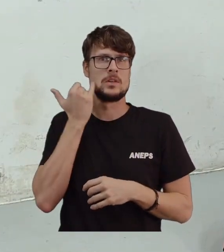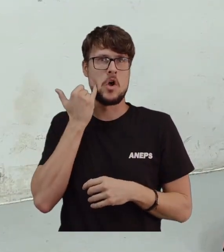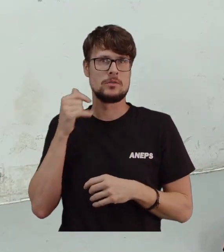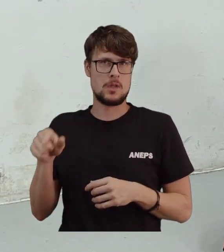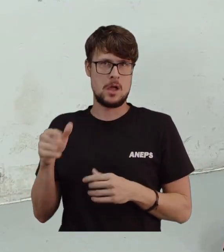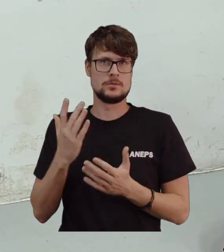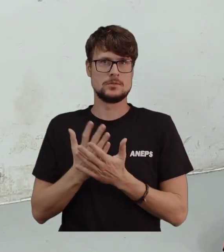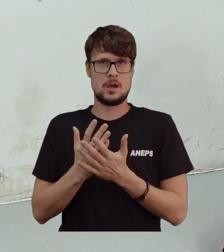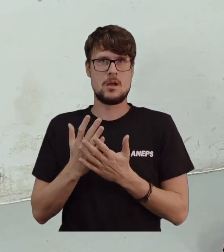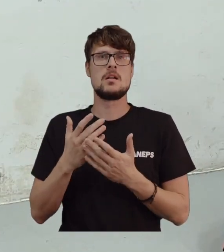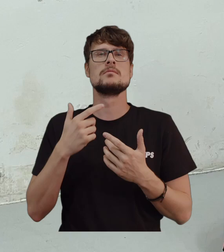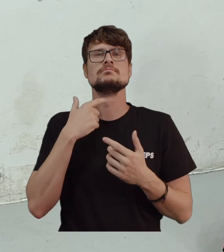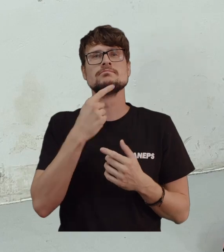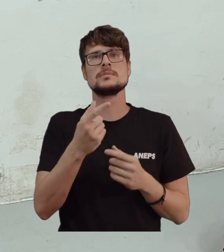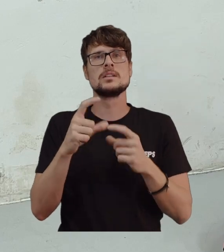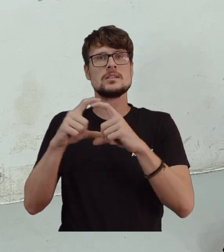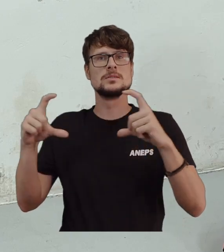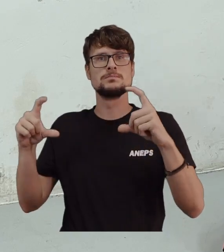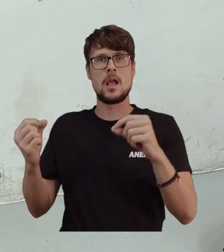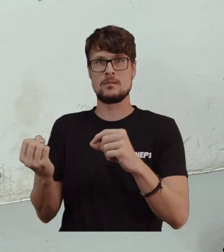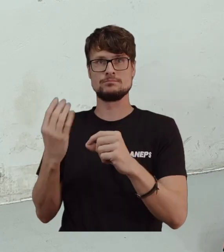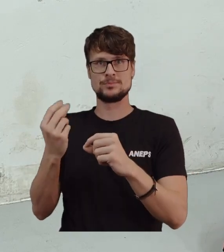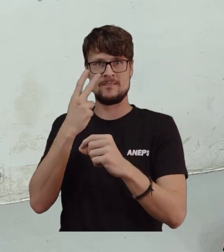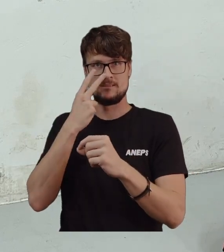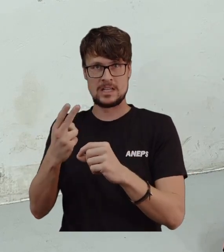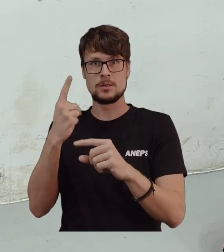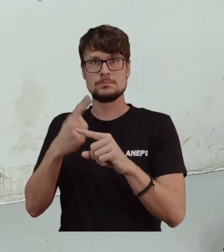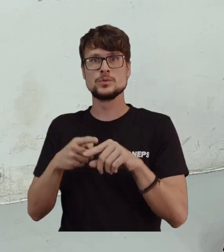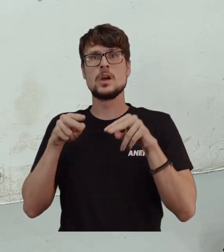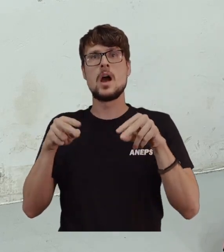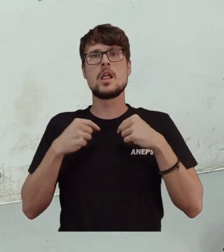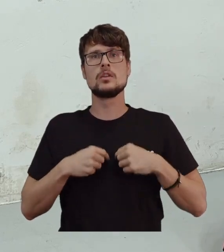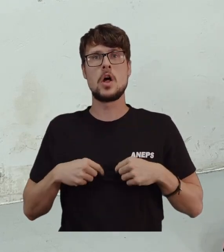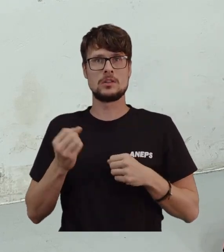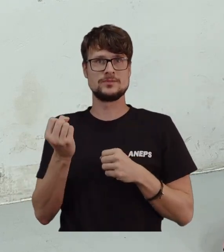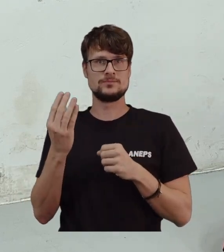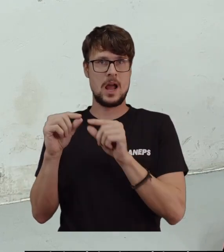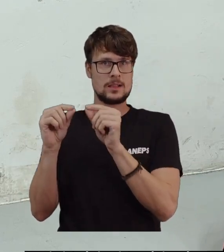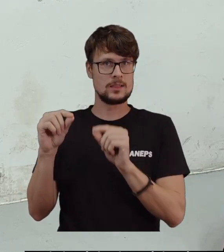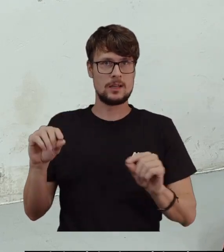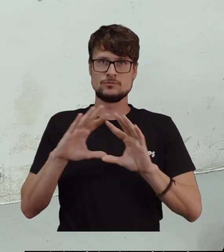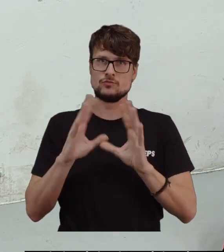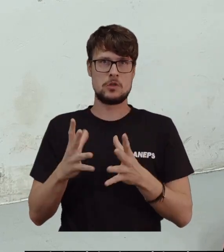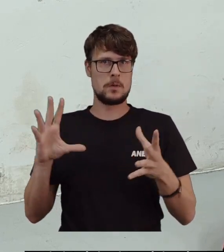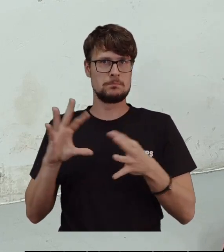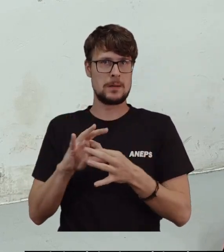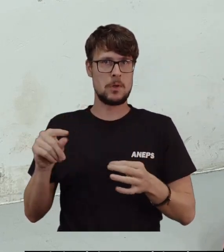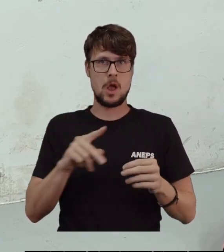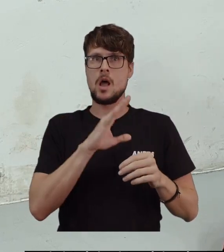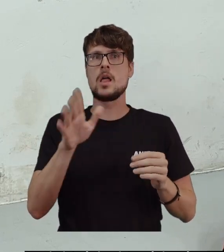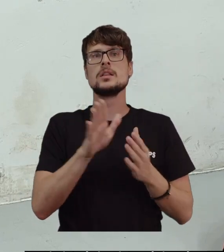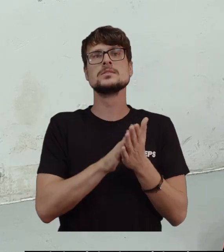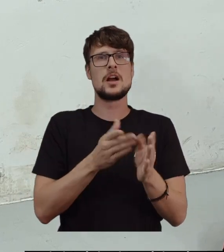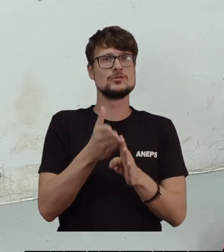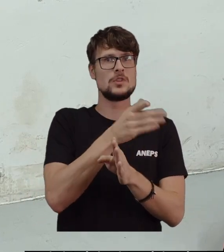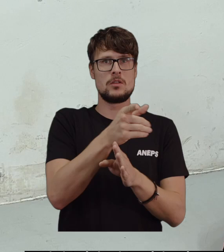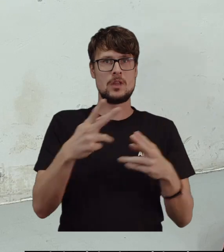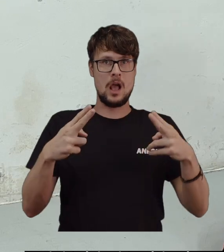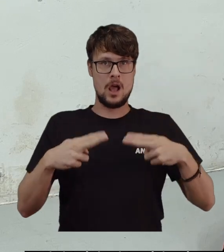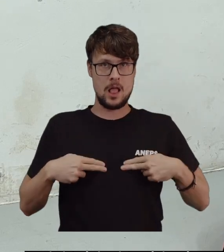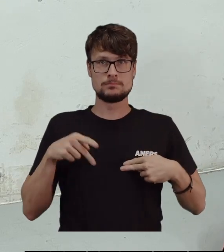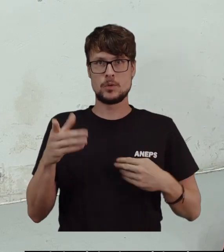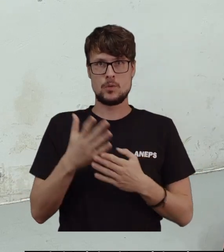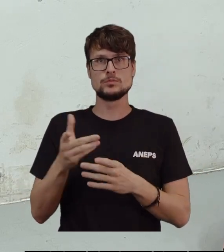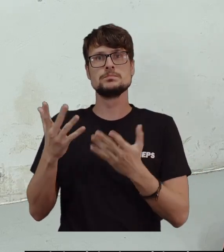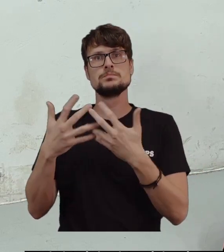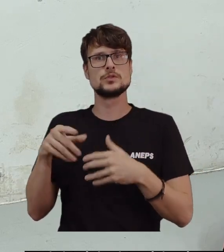Výhodou tohto AEDčka je, že displej je stále viditeľný, lebo je podsvietený a elektródy, ktoré lepíme na hrudník,